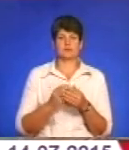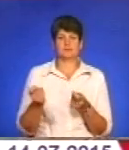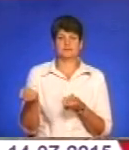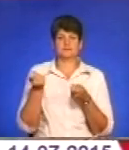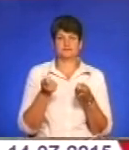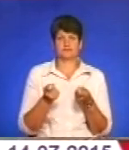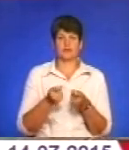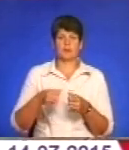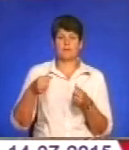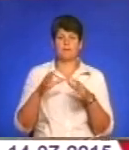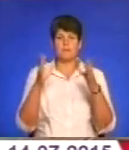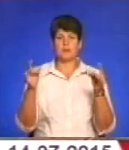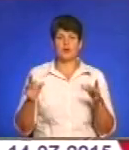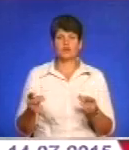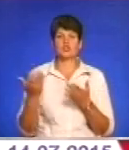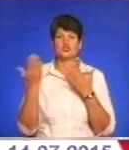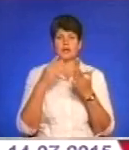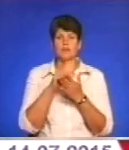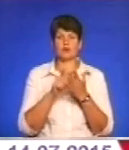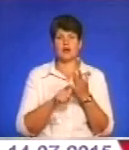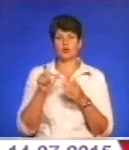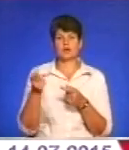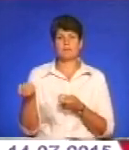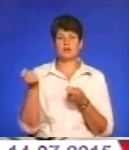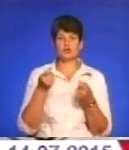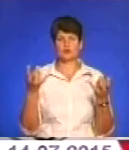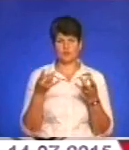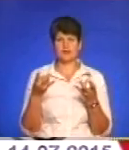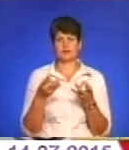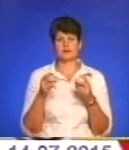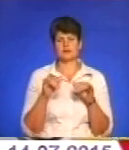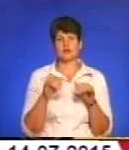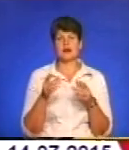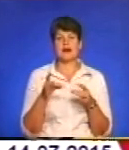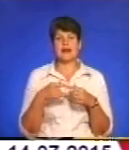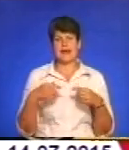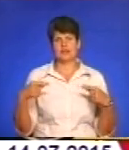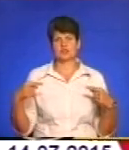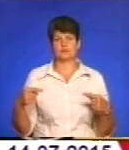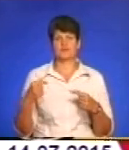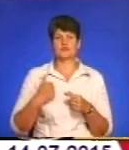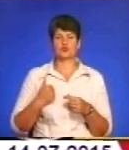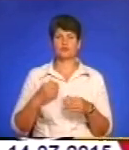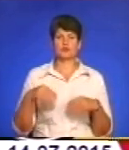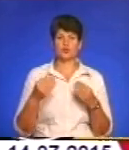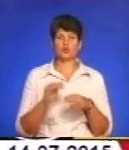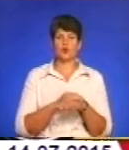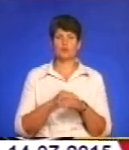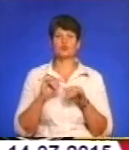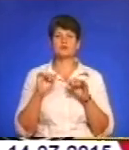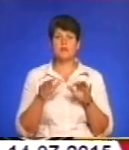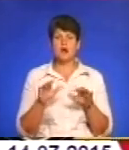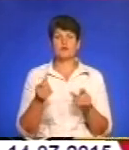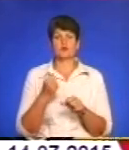бійців. Крім того, читають поезії. А за це присутні приносять необхідні речі військовим. Так роблять і добру справу, і дають змогу насолодитися